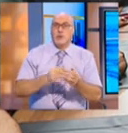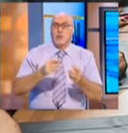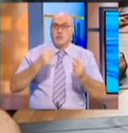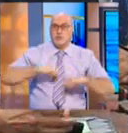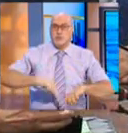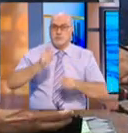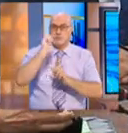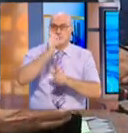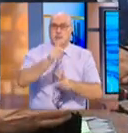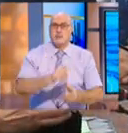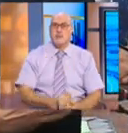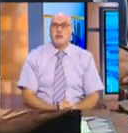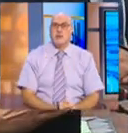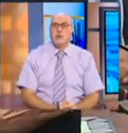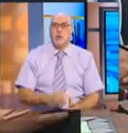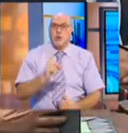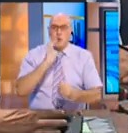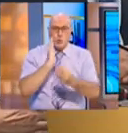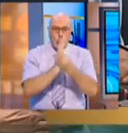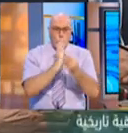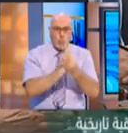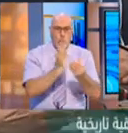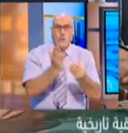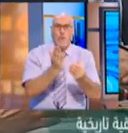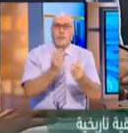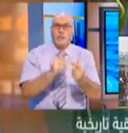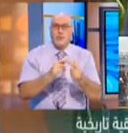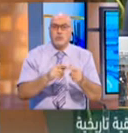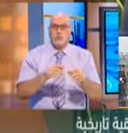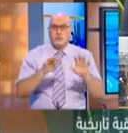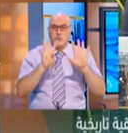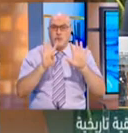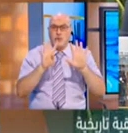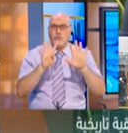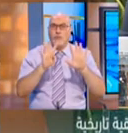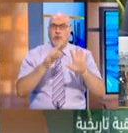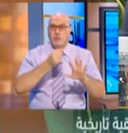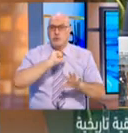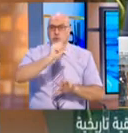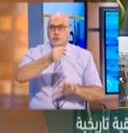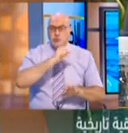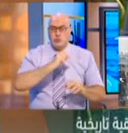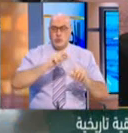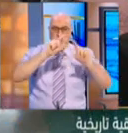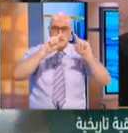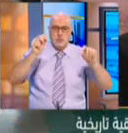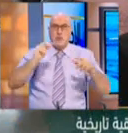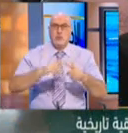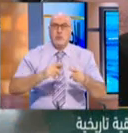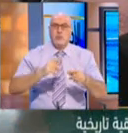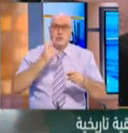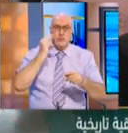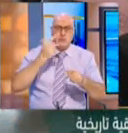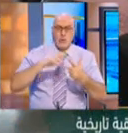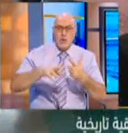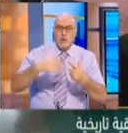الحقوق سلسلة وثائقية تاريخية متكونة من 9 حلقات تحمل عنوان تاريخ المعتقلات يلاحق